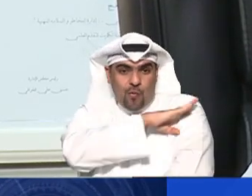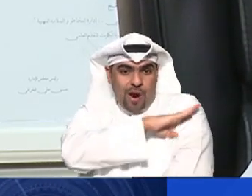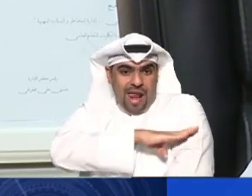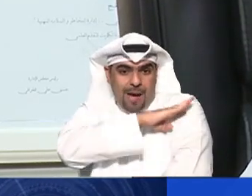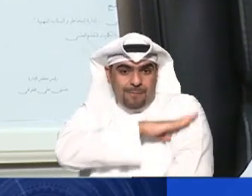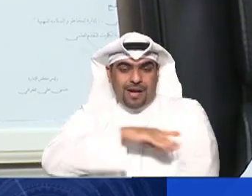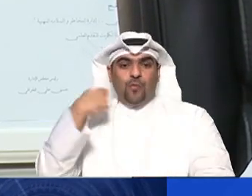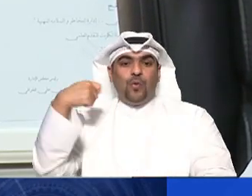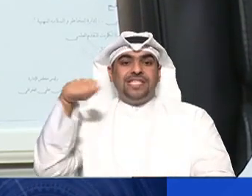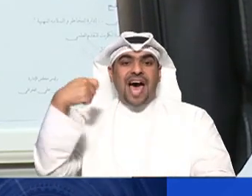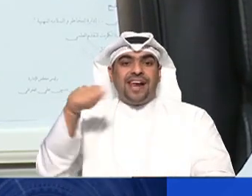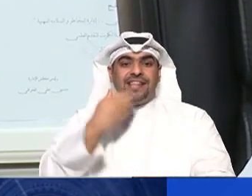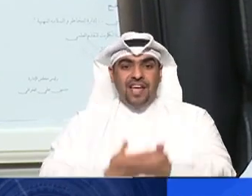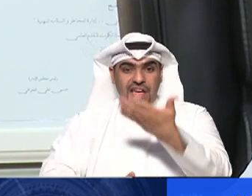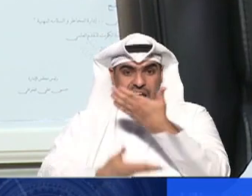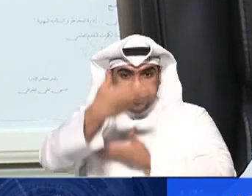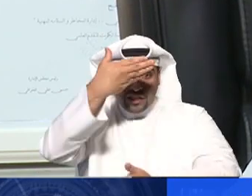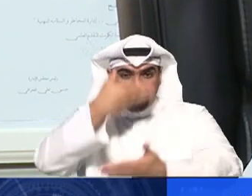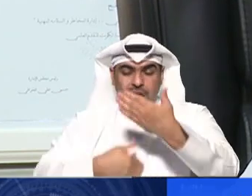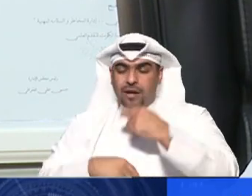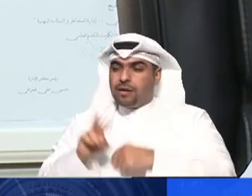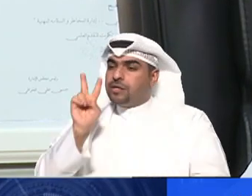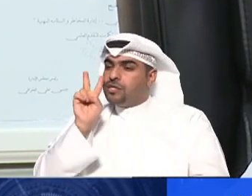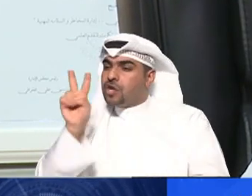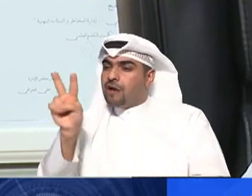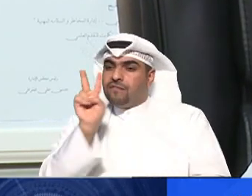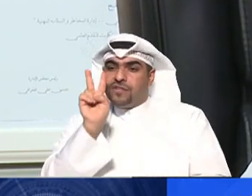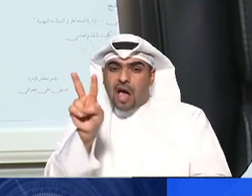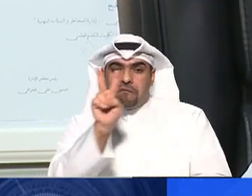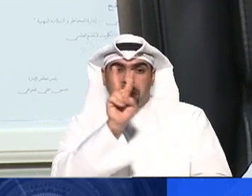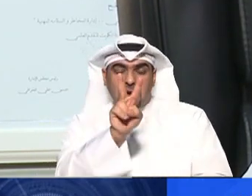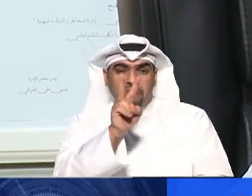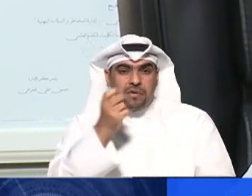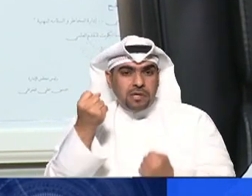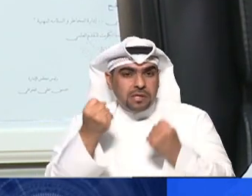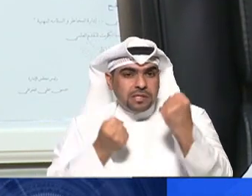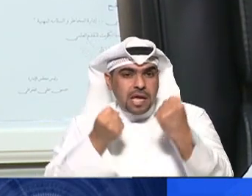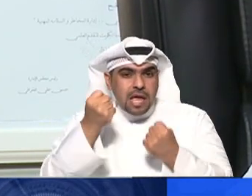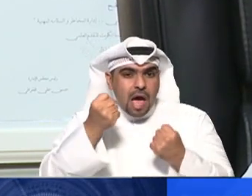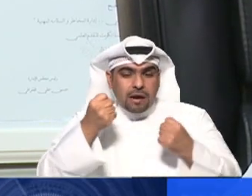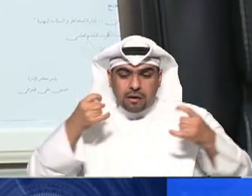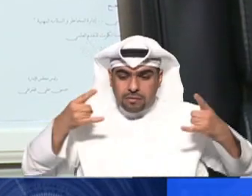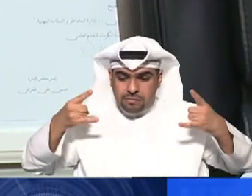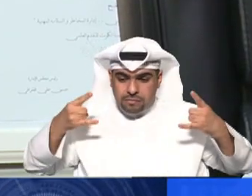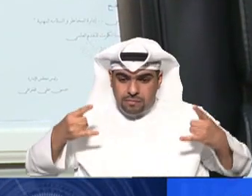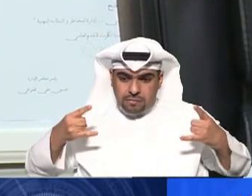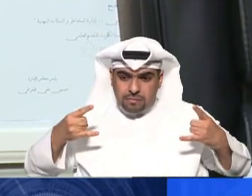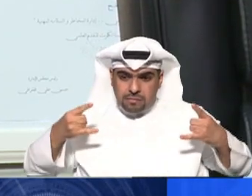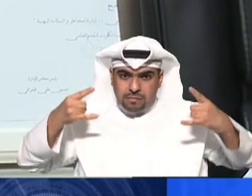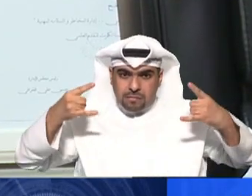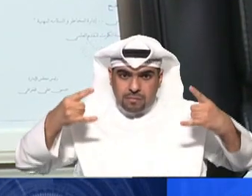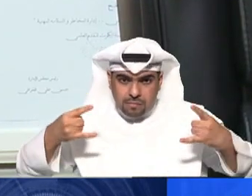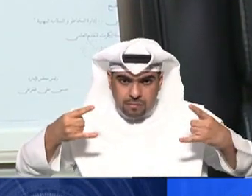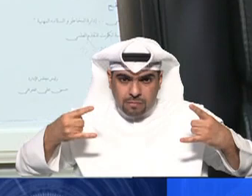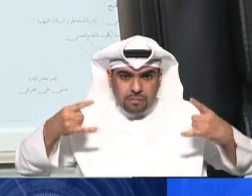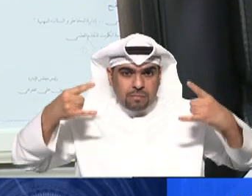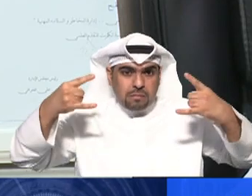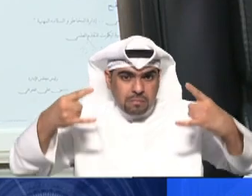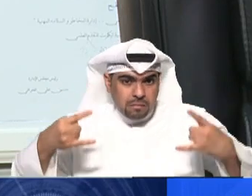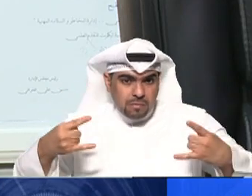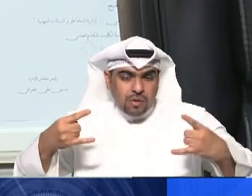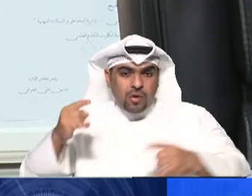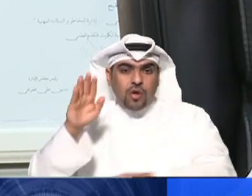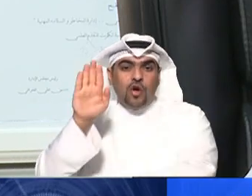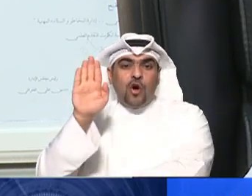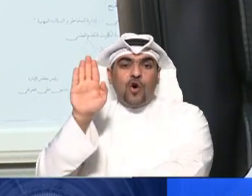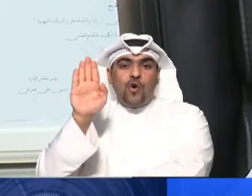تحديدها، فسببت ربكة في بعض المناطق، فدعا الهيئة إلى دعوة كل الجهات المعنية ممثلة بوزارة التجارة، وزارة